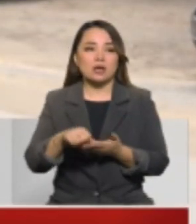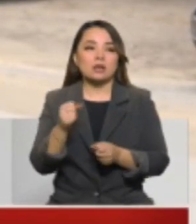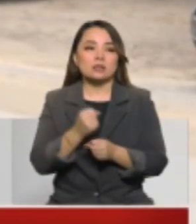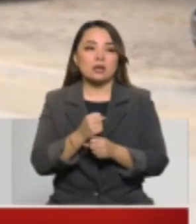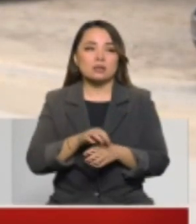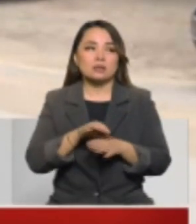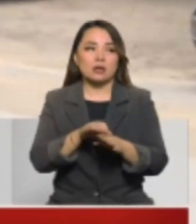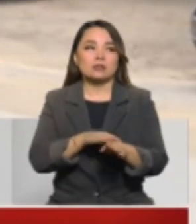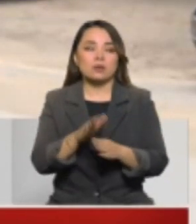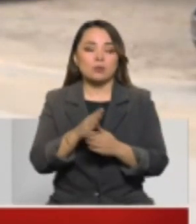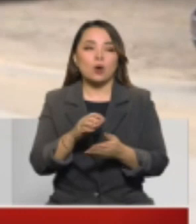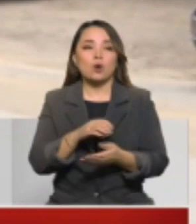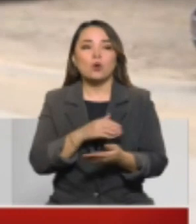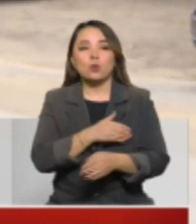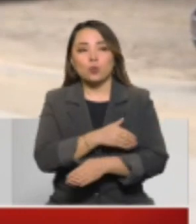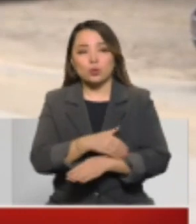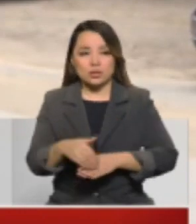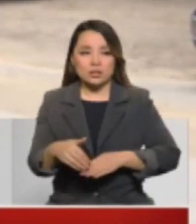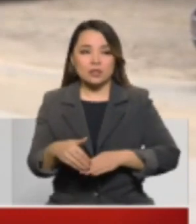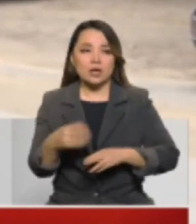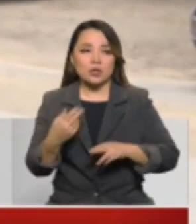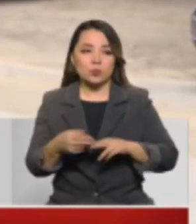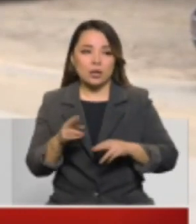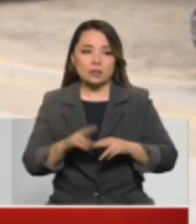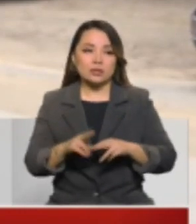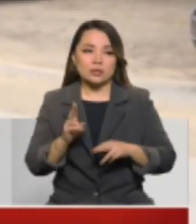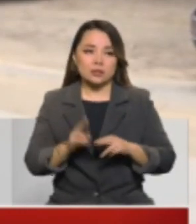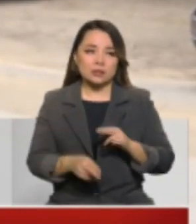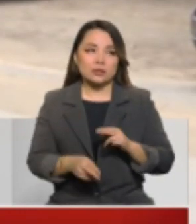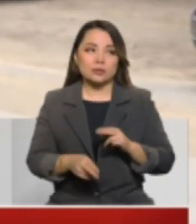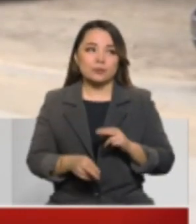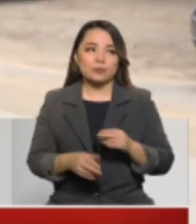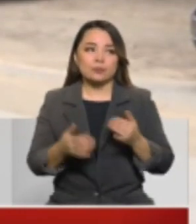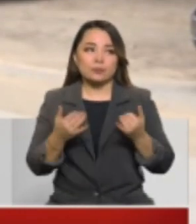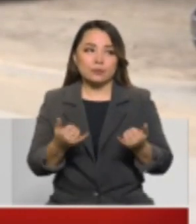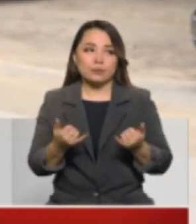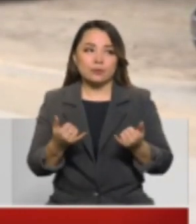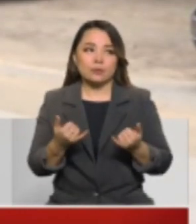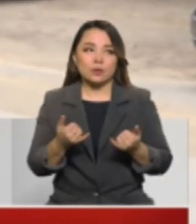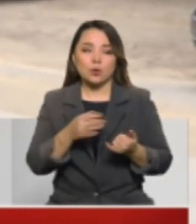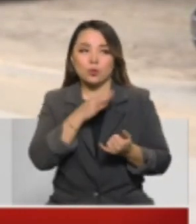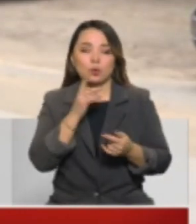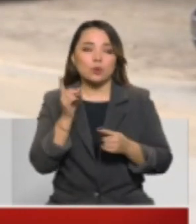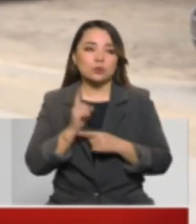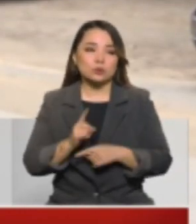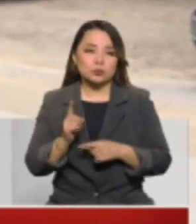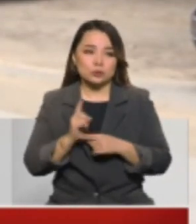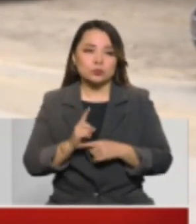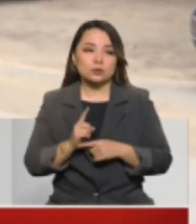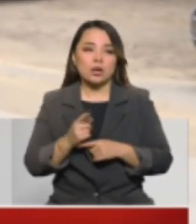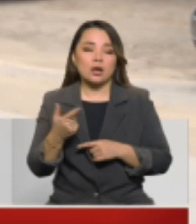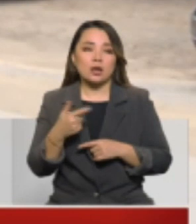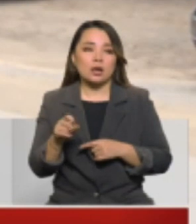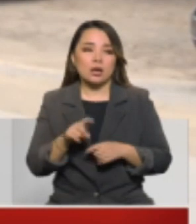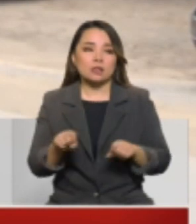қазір көшеге. Одан кейін міне көптен күткен газ кірді.